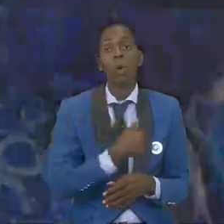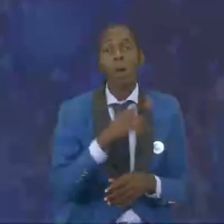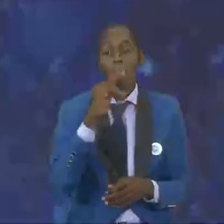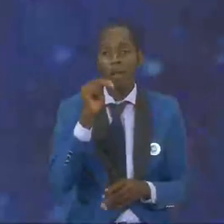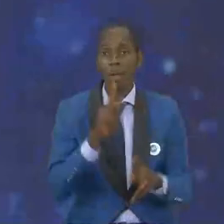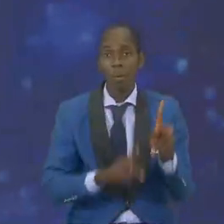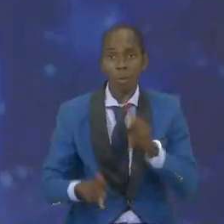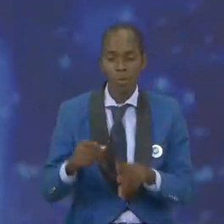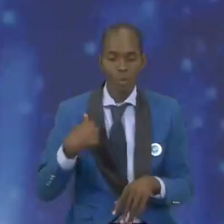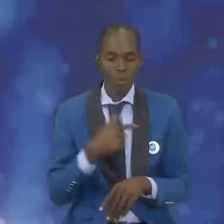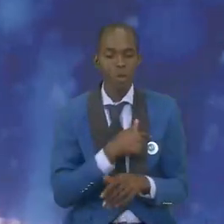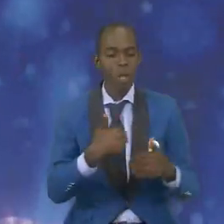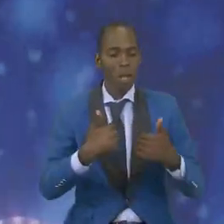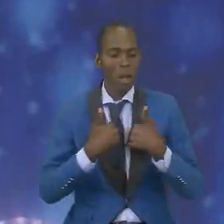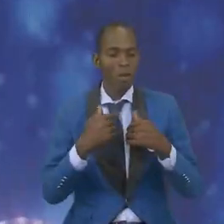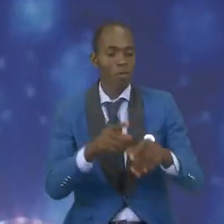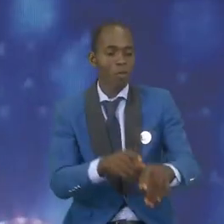n'ose.